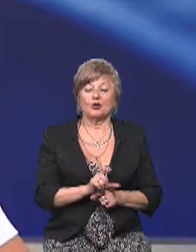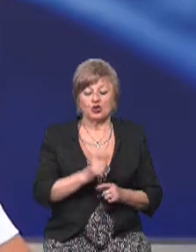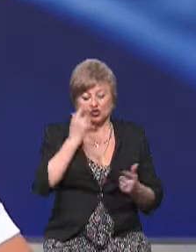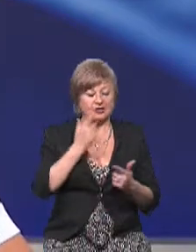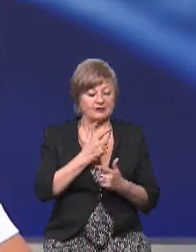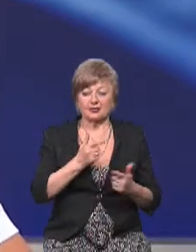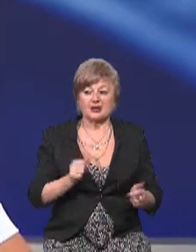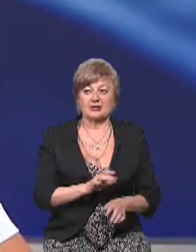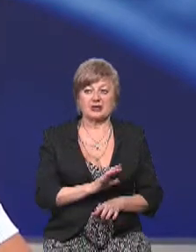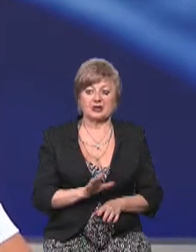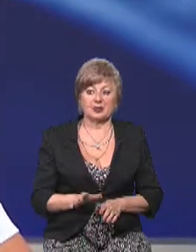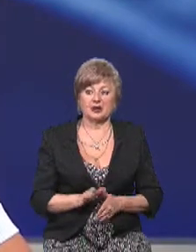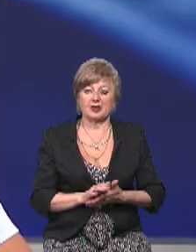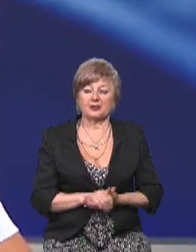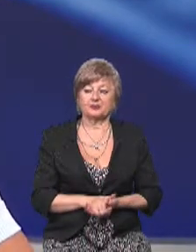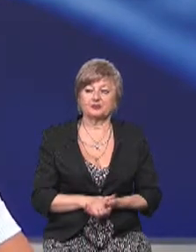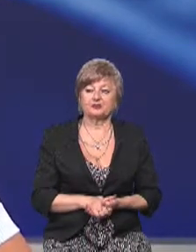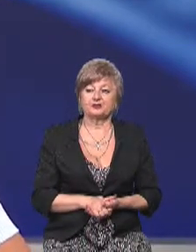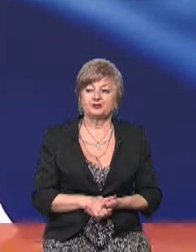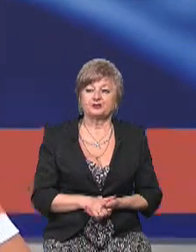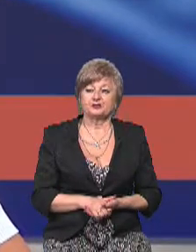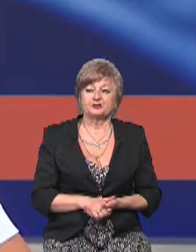інформації не зустрічав.